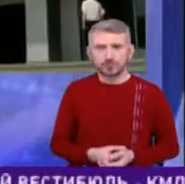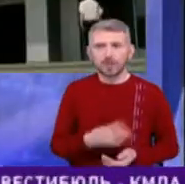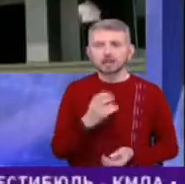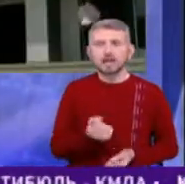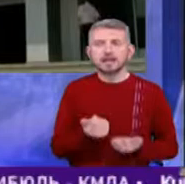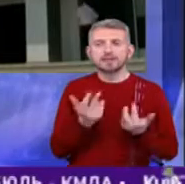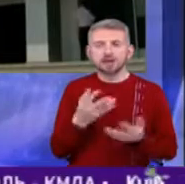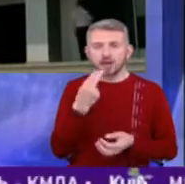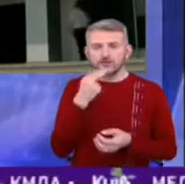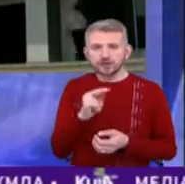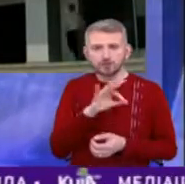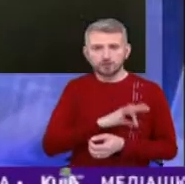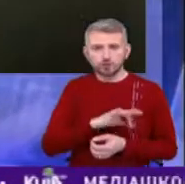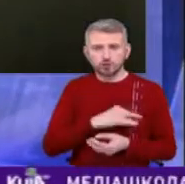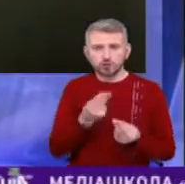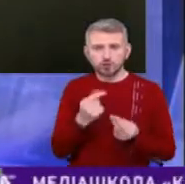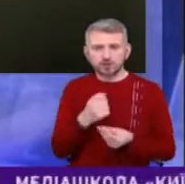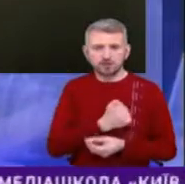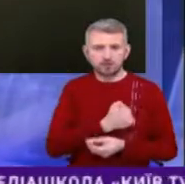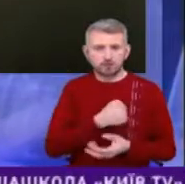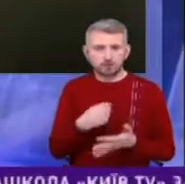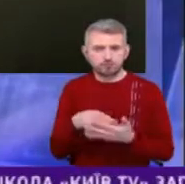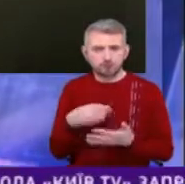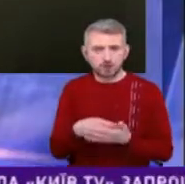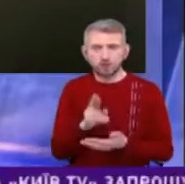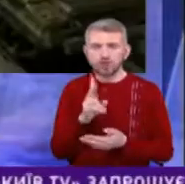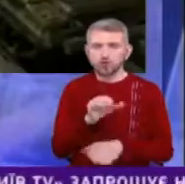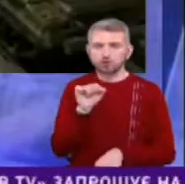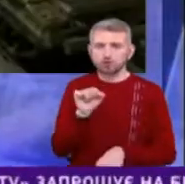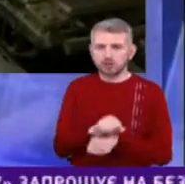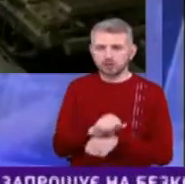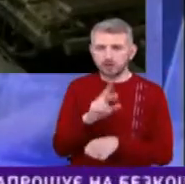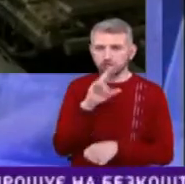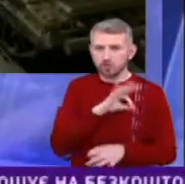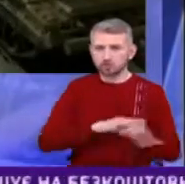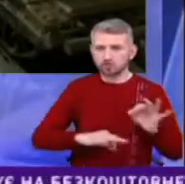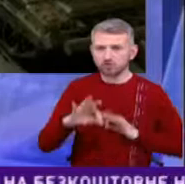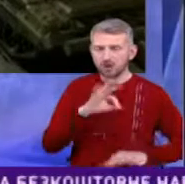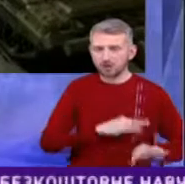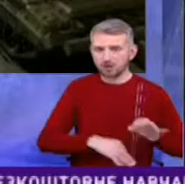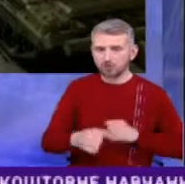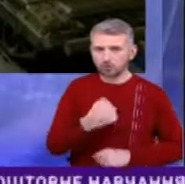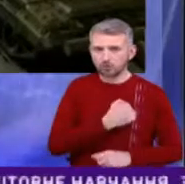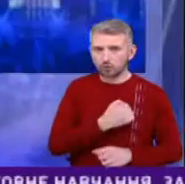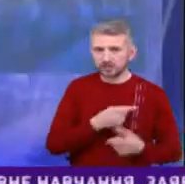Наскільки ефективно використовують кошти з військового бюджету? Як зупинити зловживання в оборонці?